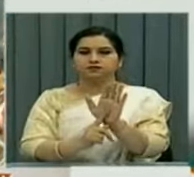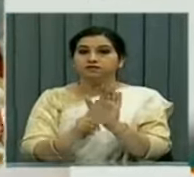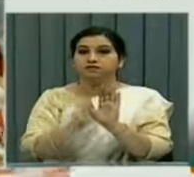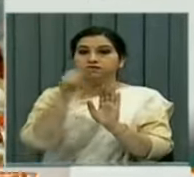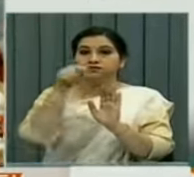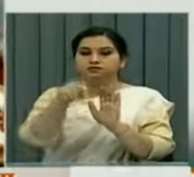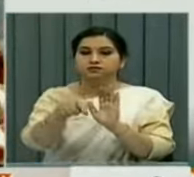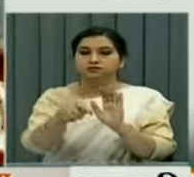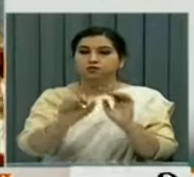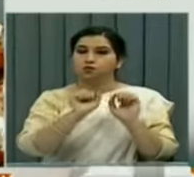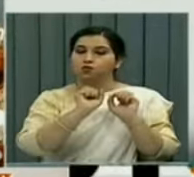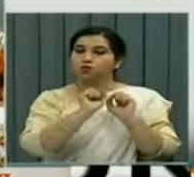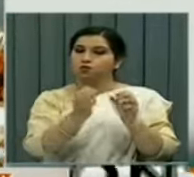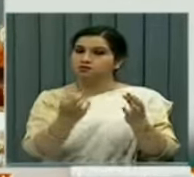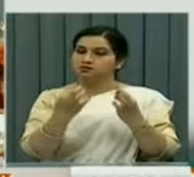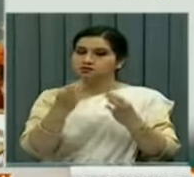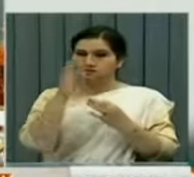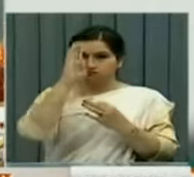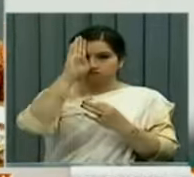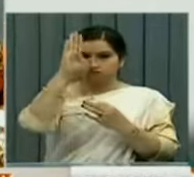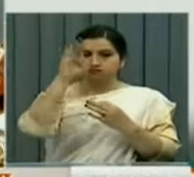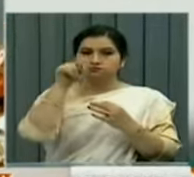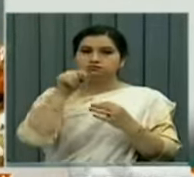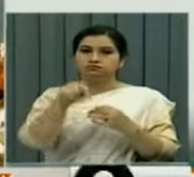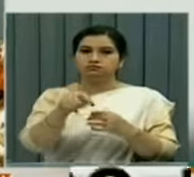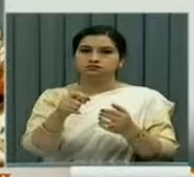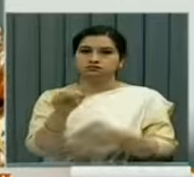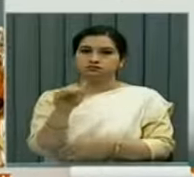आते हैं ऊंट, वेल ट्रेंड नहीं है। एक जो